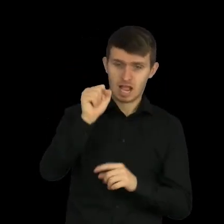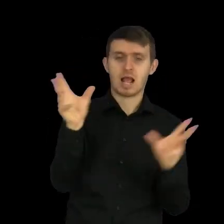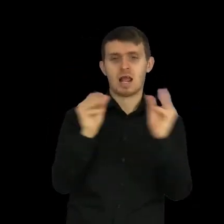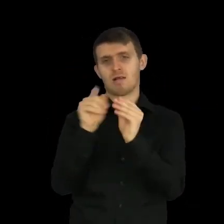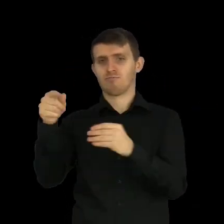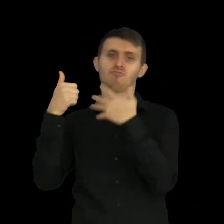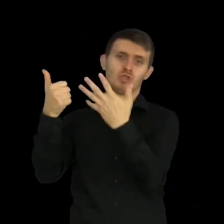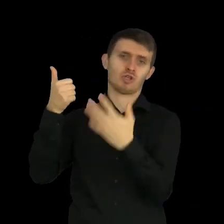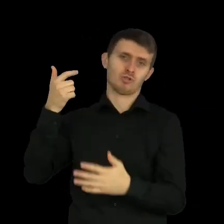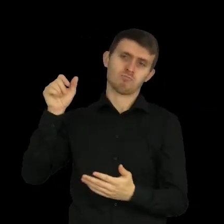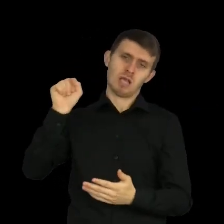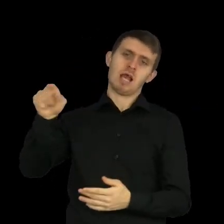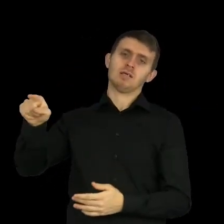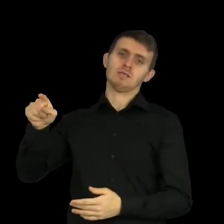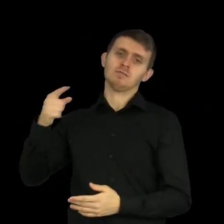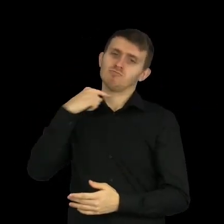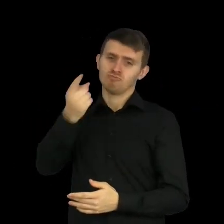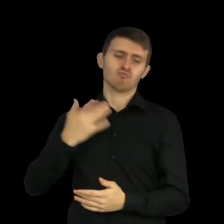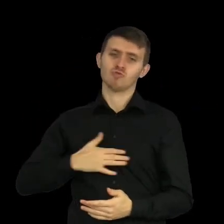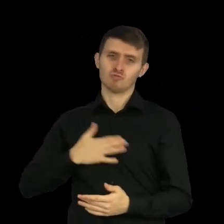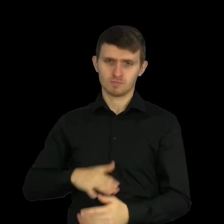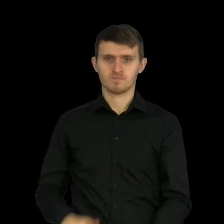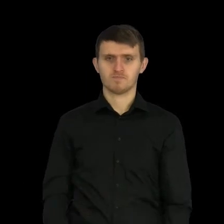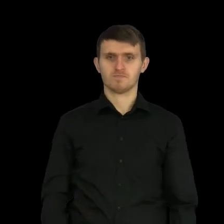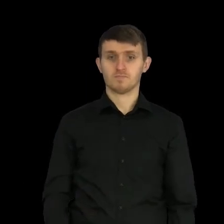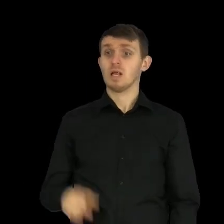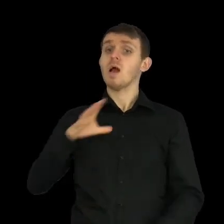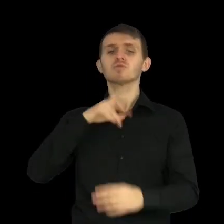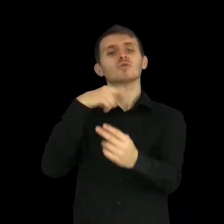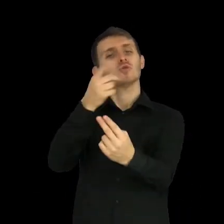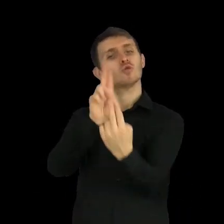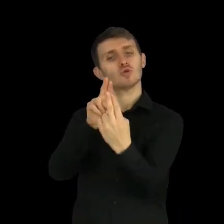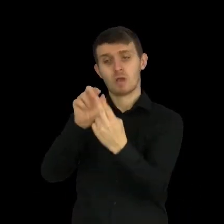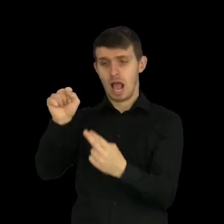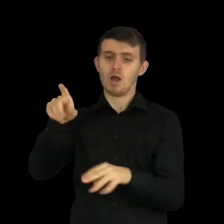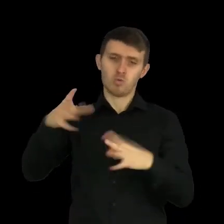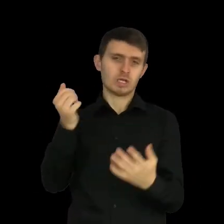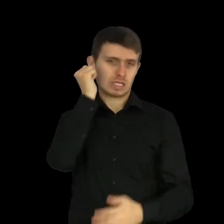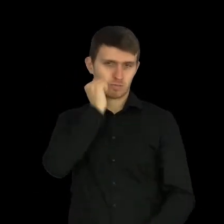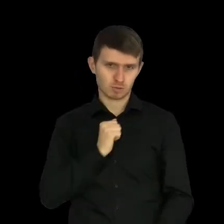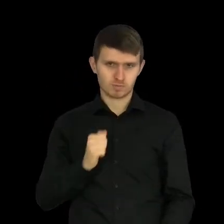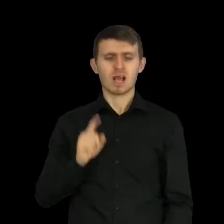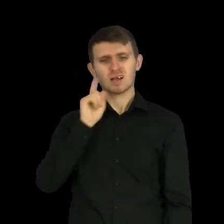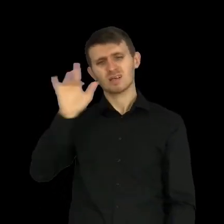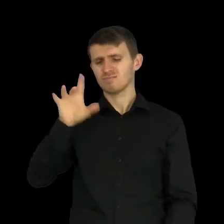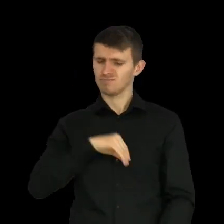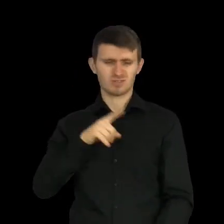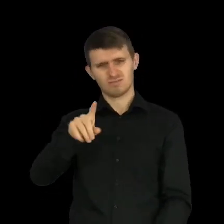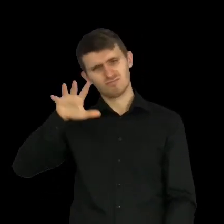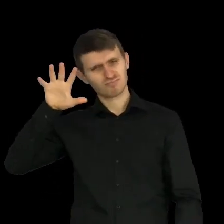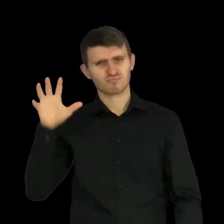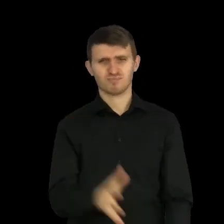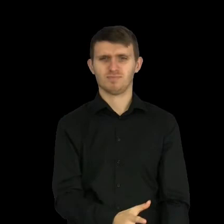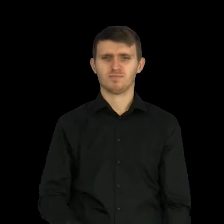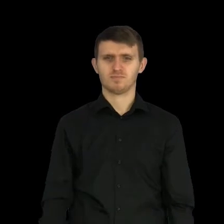i dostajecie kolejne dwie sztuki to w sumie macie 6 sztuk tego czegoś Założyliśmy że Litera a oznacza jabłka